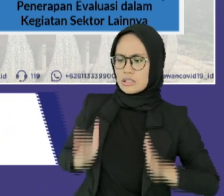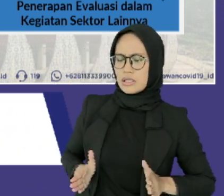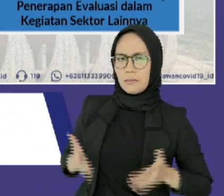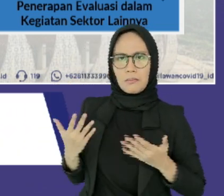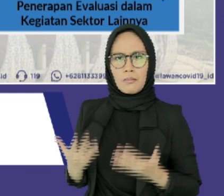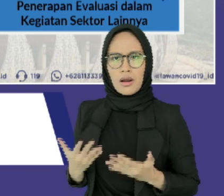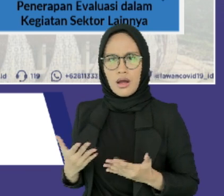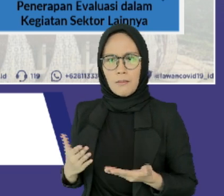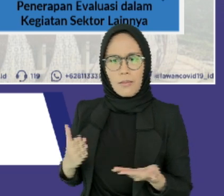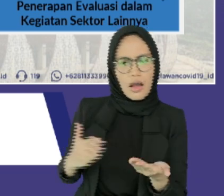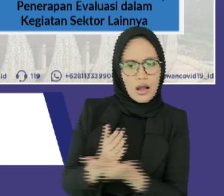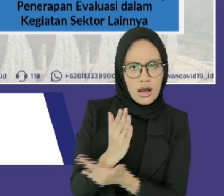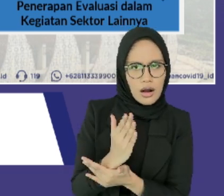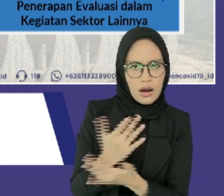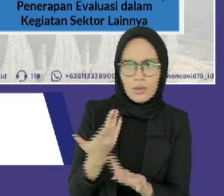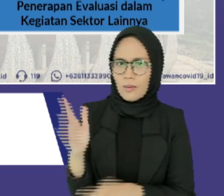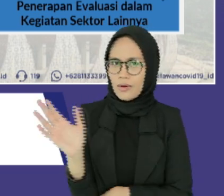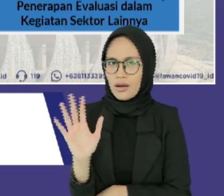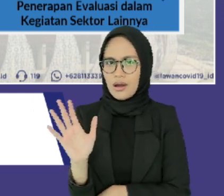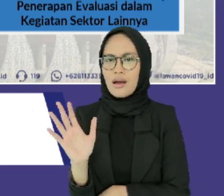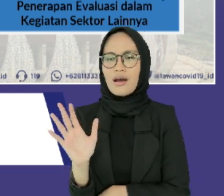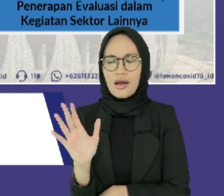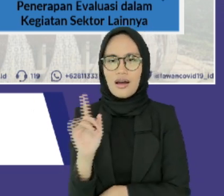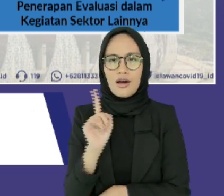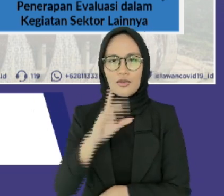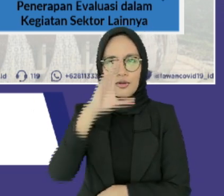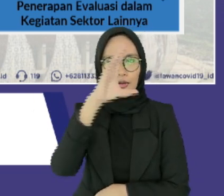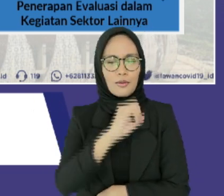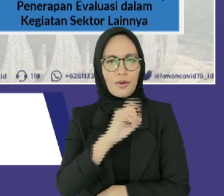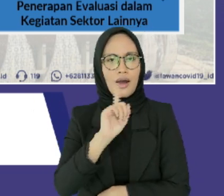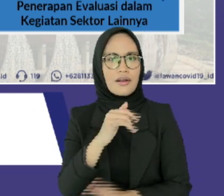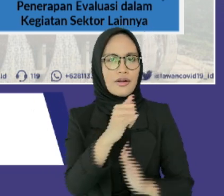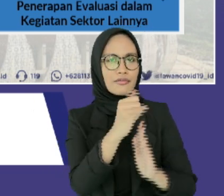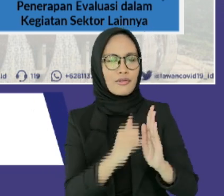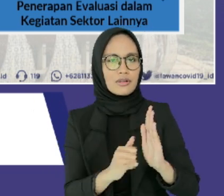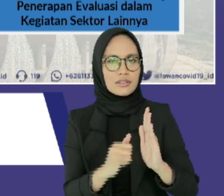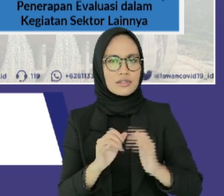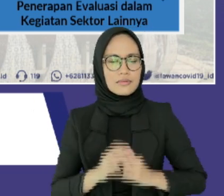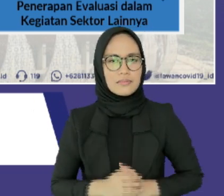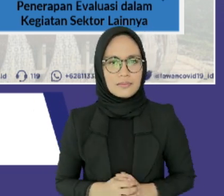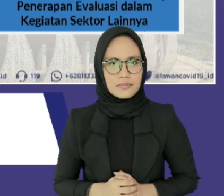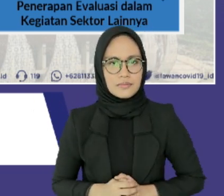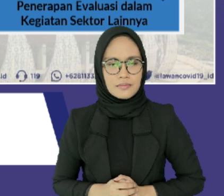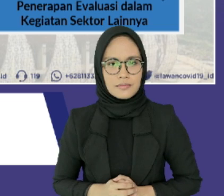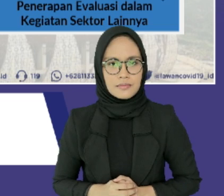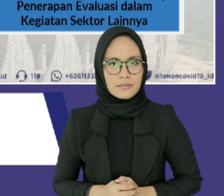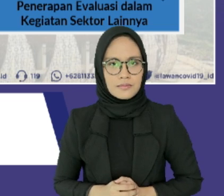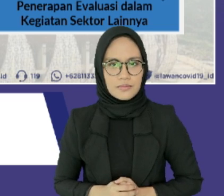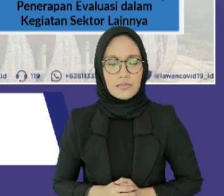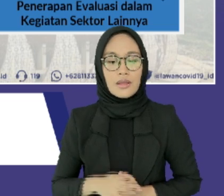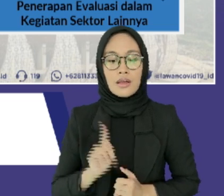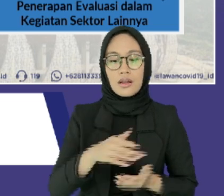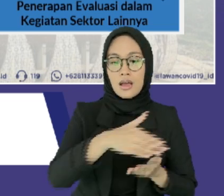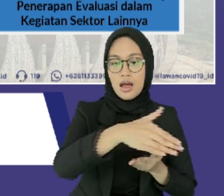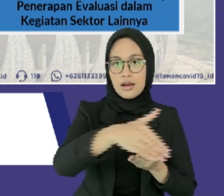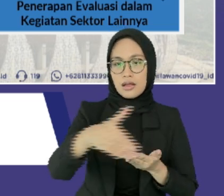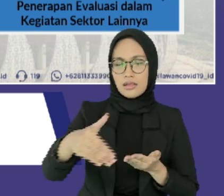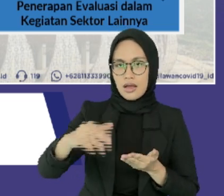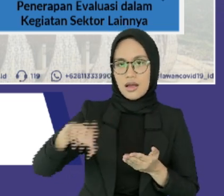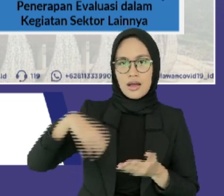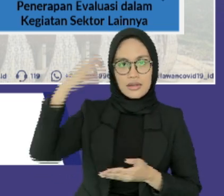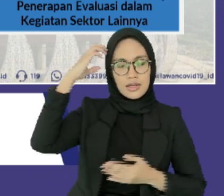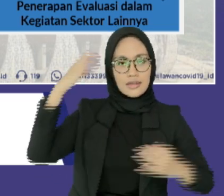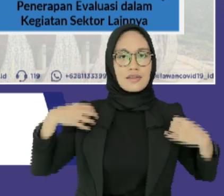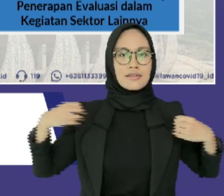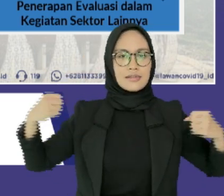acara berlangsung kemudian pemantauan kasus positif di daerah penyelenggaraan dengan data yang tercatat oleh Dinas Kesehatan